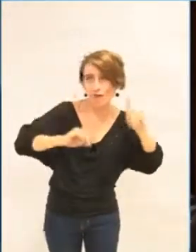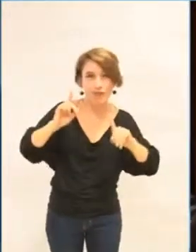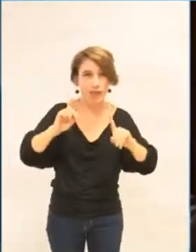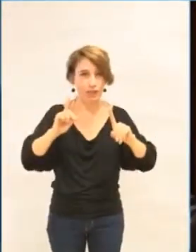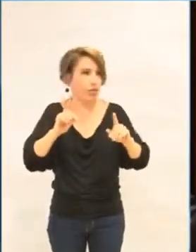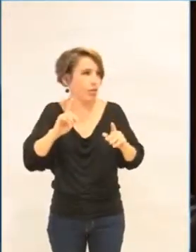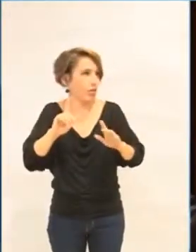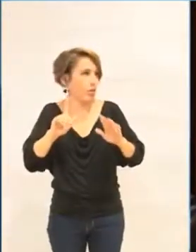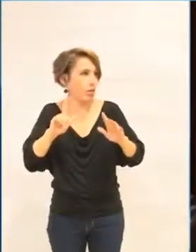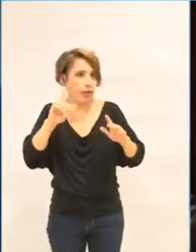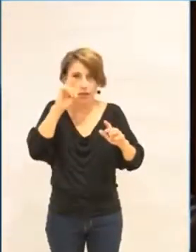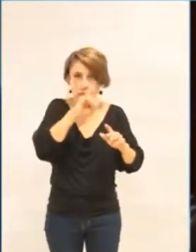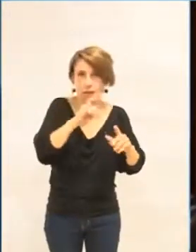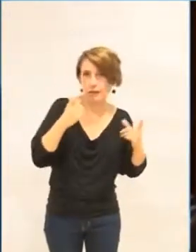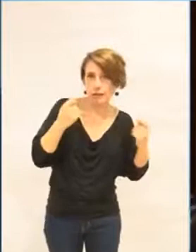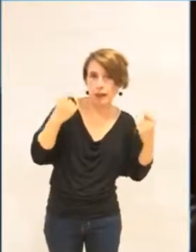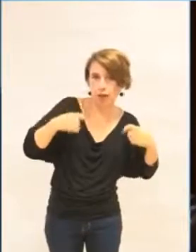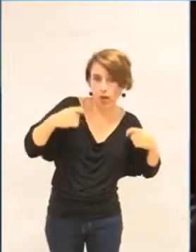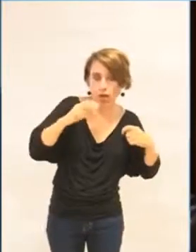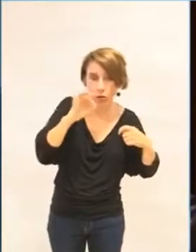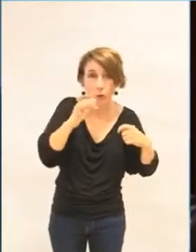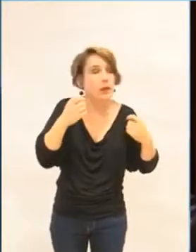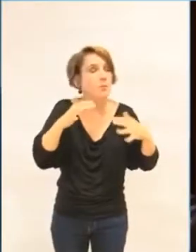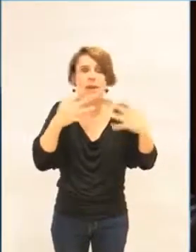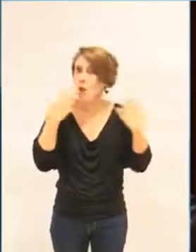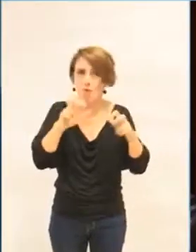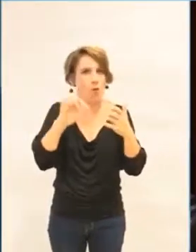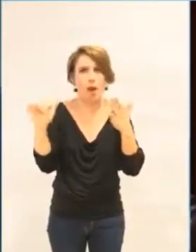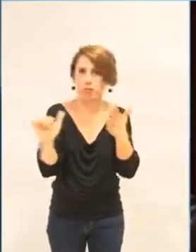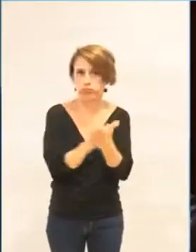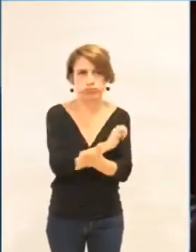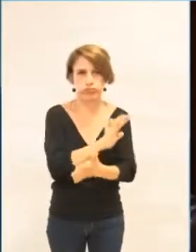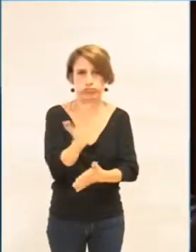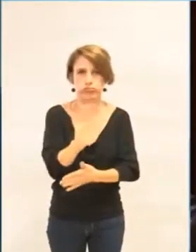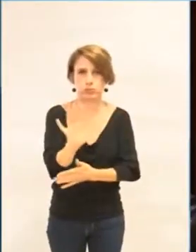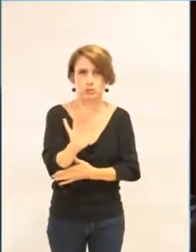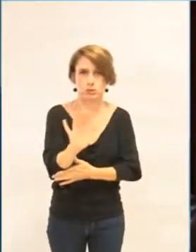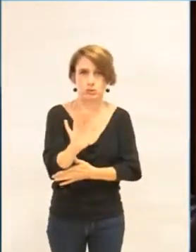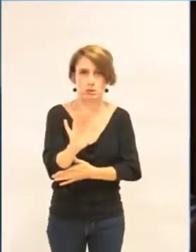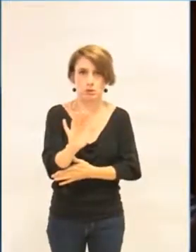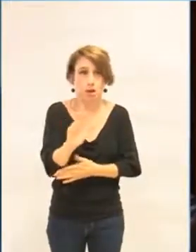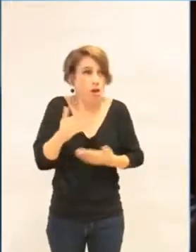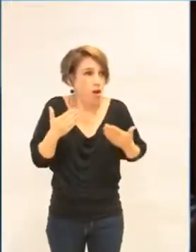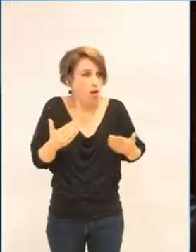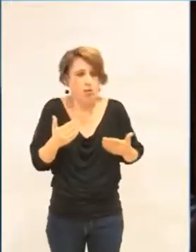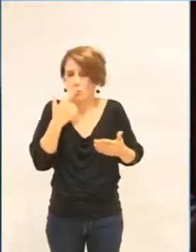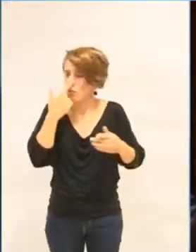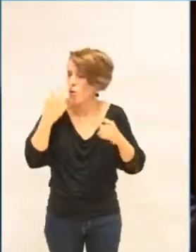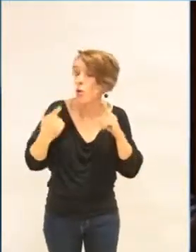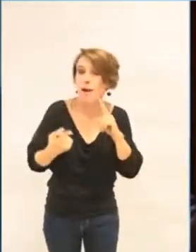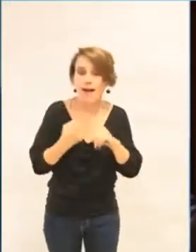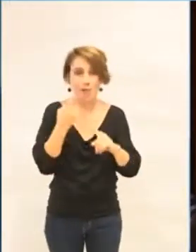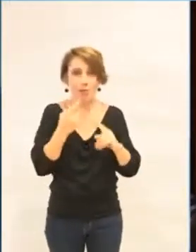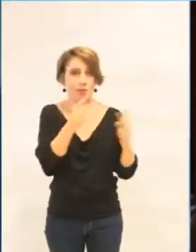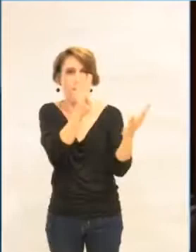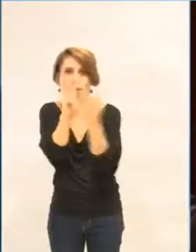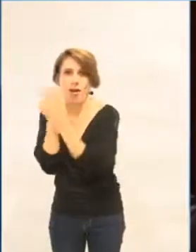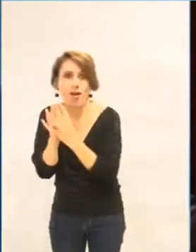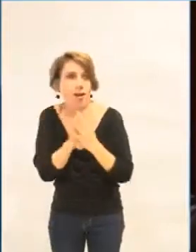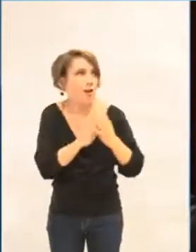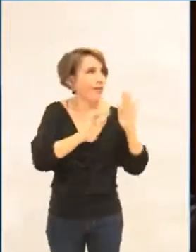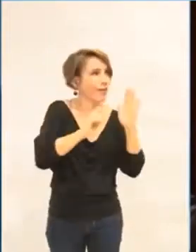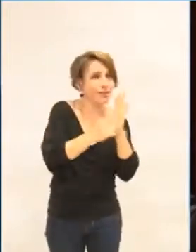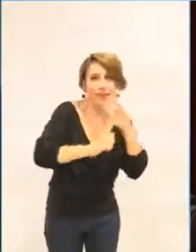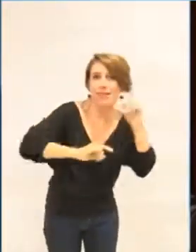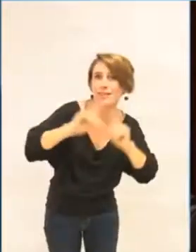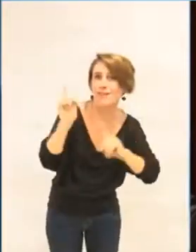difficultés, disparaisse. Nous sommes dans un temps où les éléments de rassemblement collectif sont trop rares pour